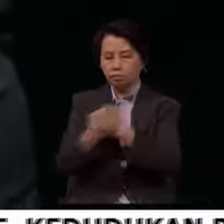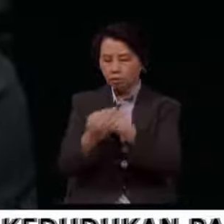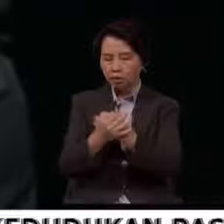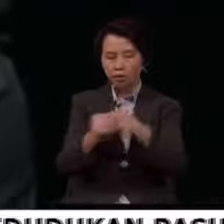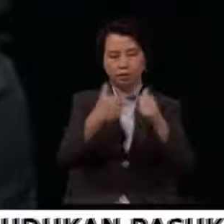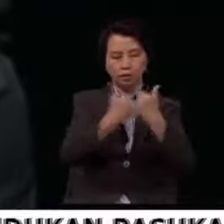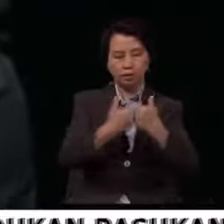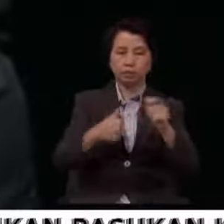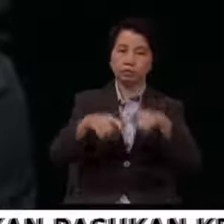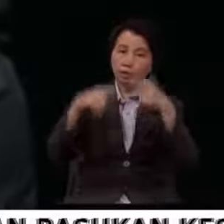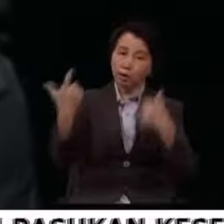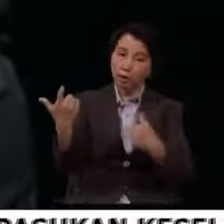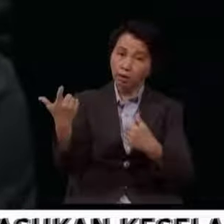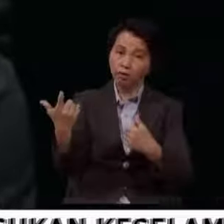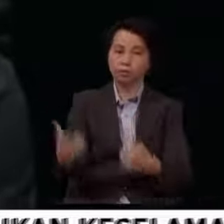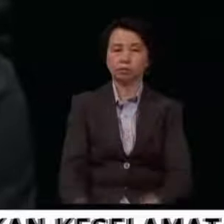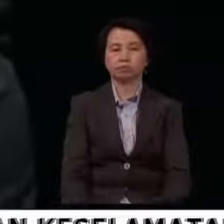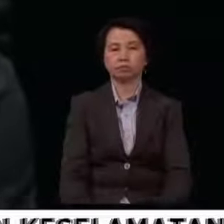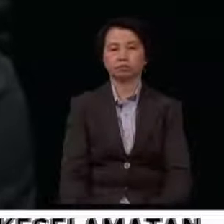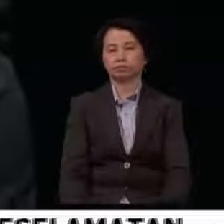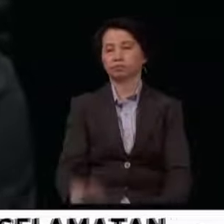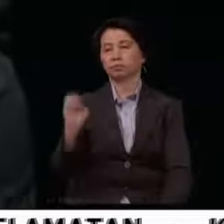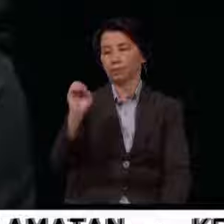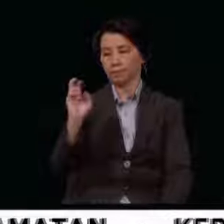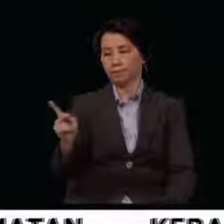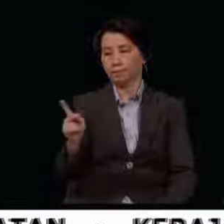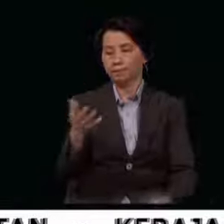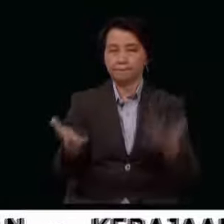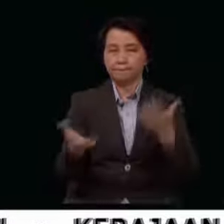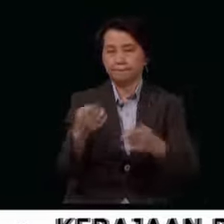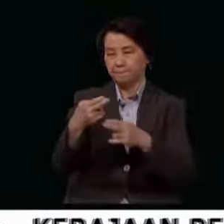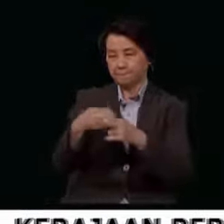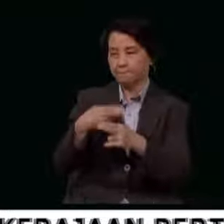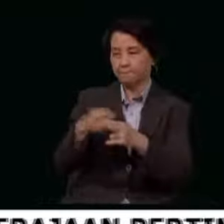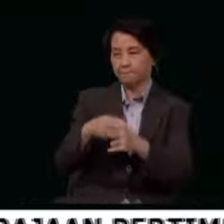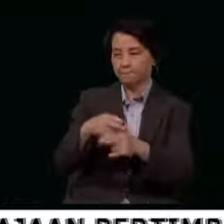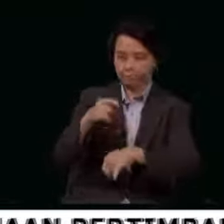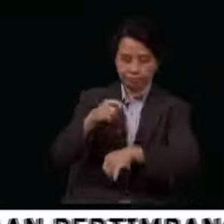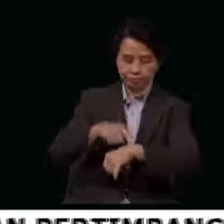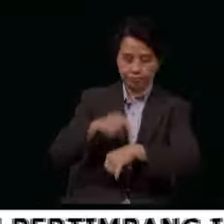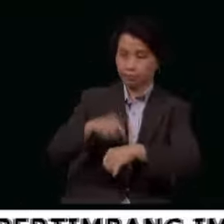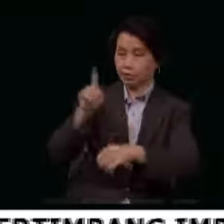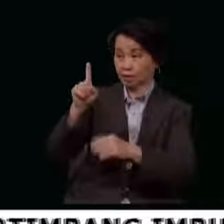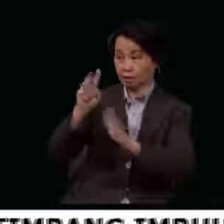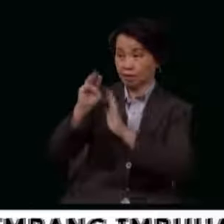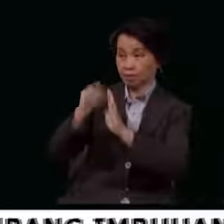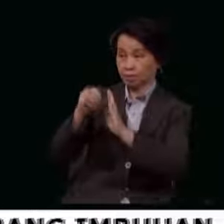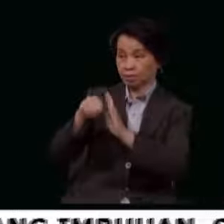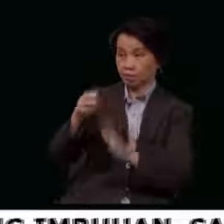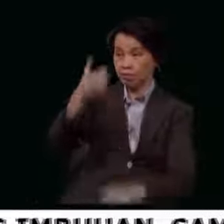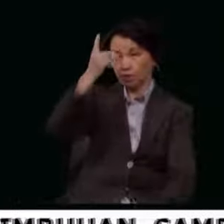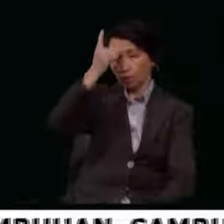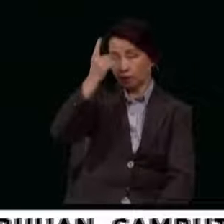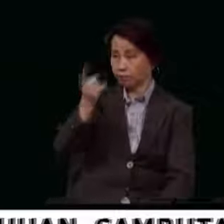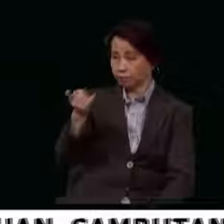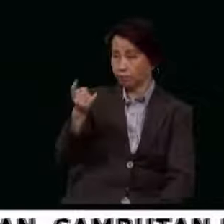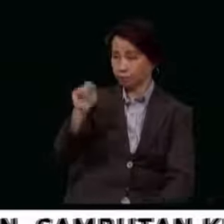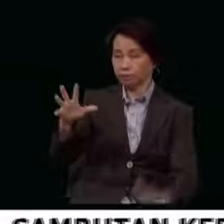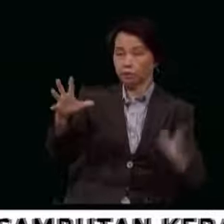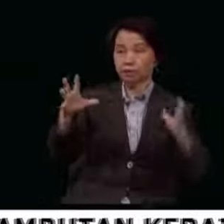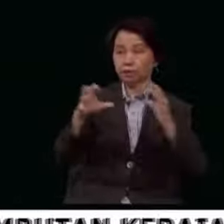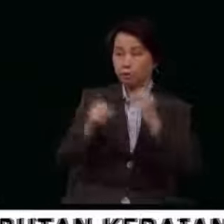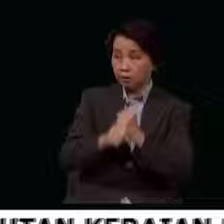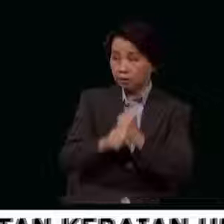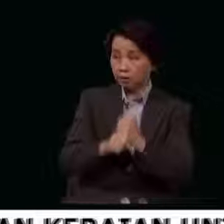musim perayaan kali ini dengan segala pegawai yang menjadi jangkaan ramai mengemv itu